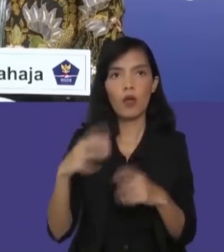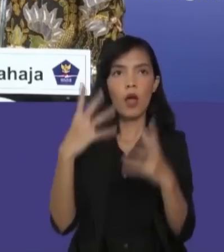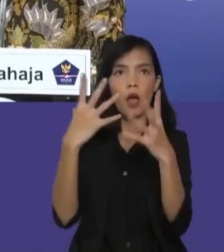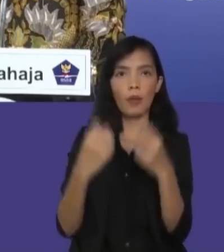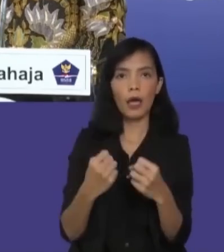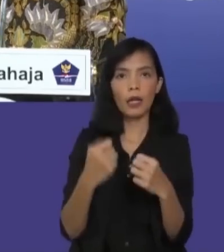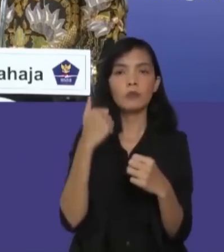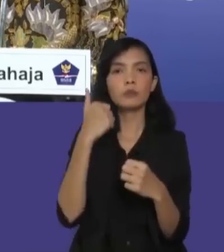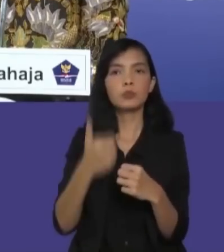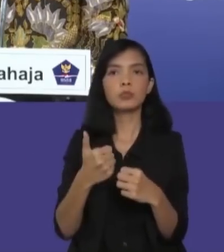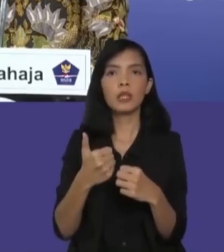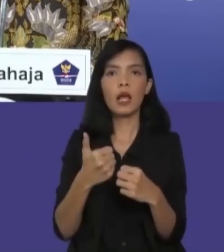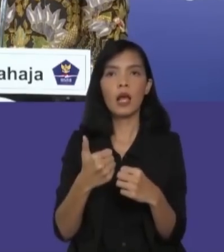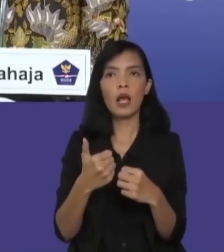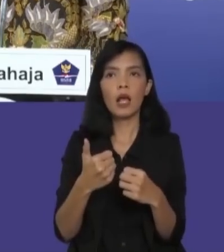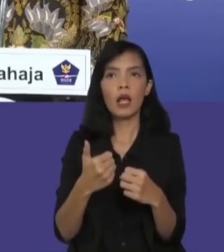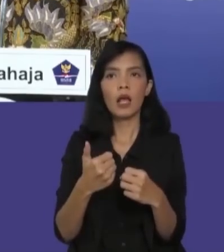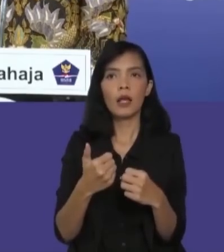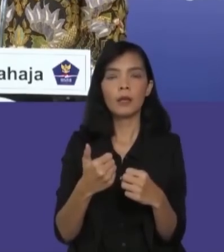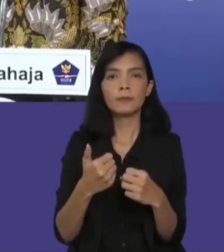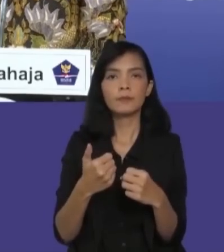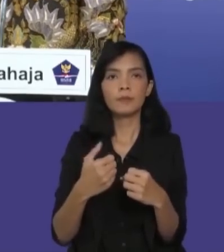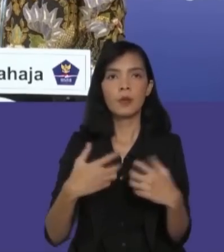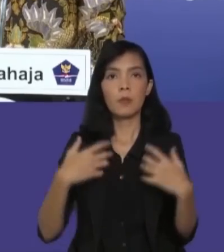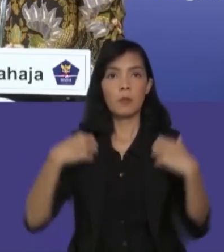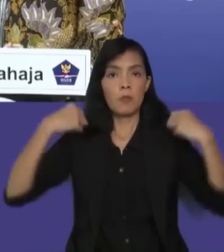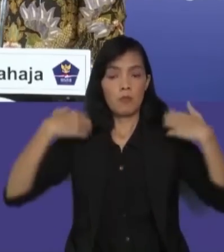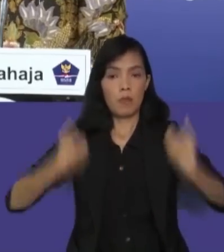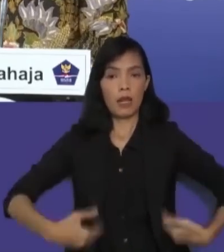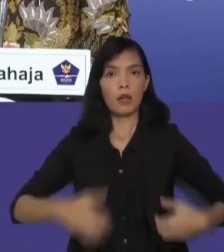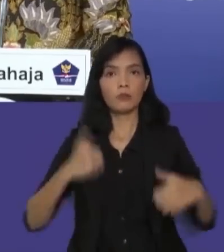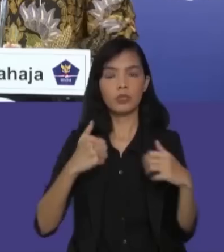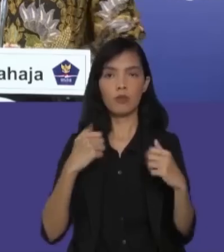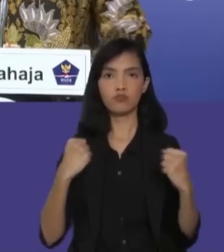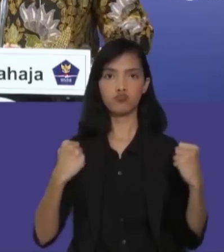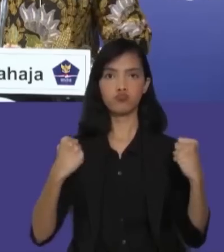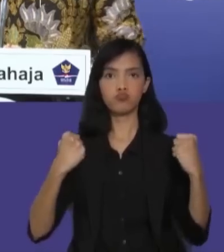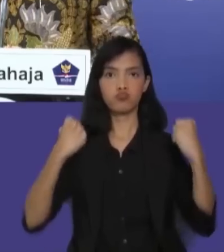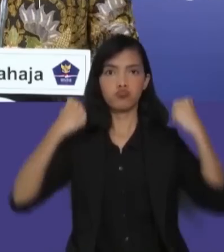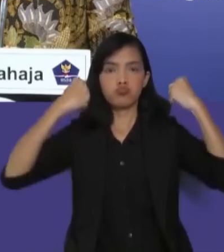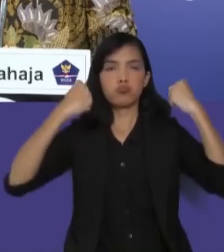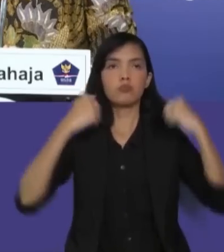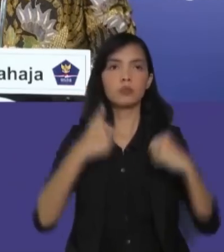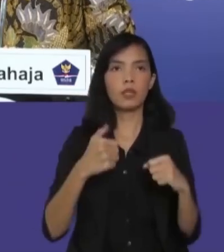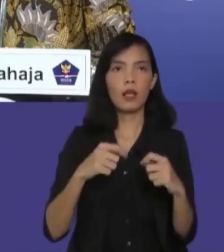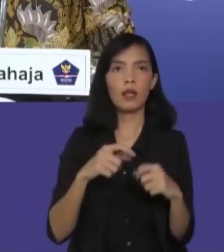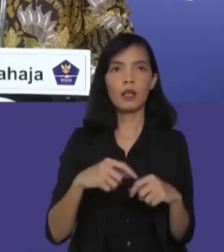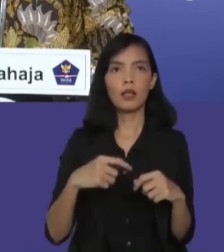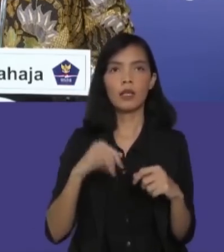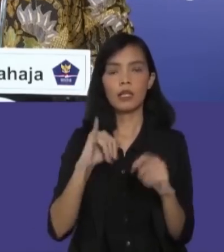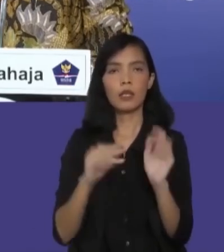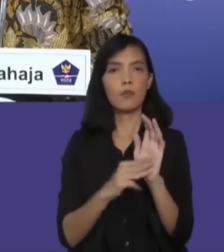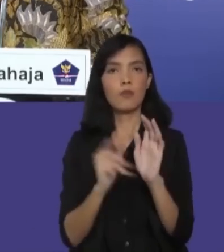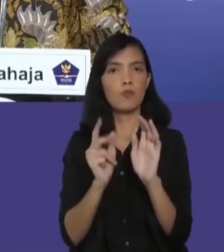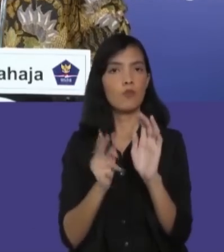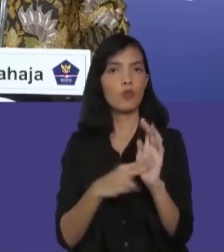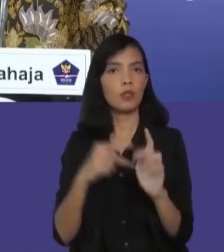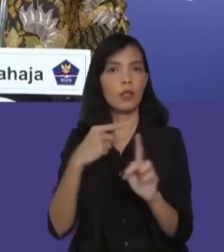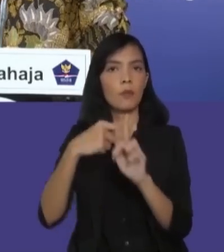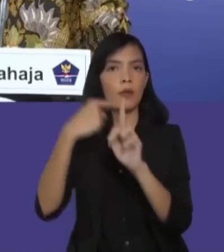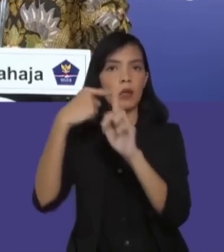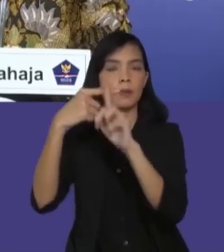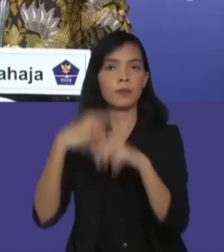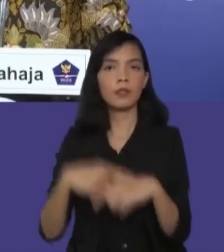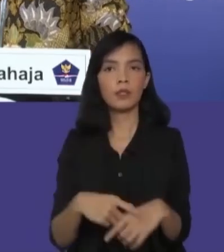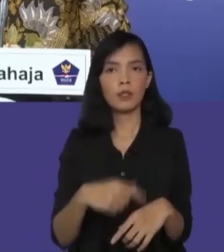diharapkan bisa menumbuhkan daya tahan tubuh terhadap COVID-19. Nah, selain